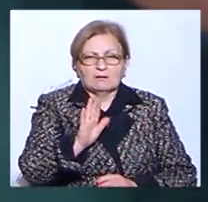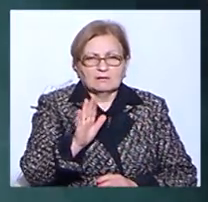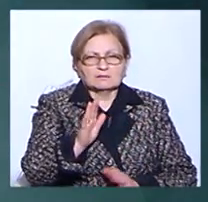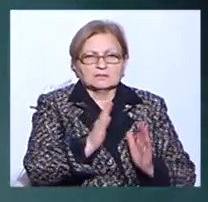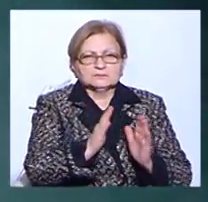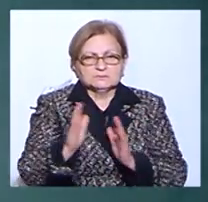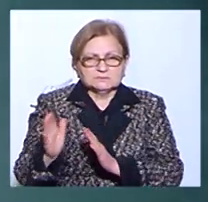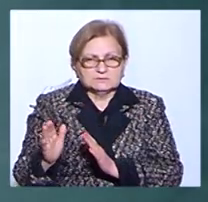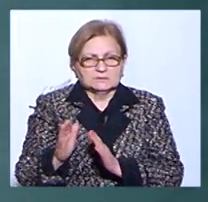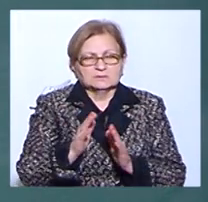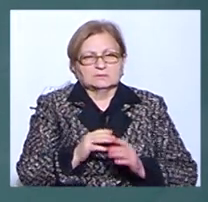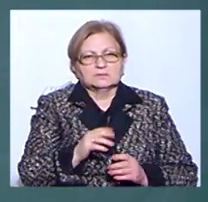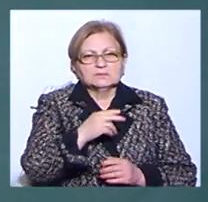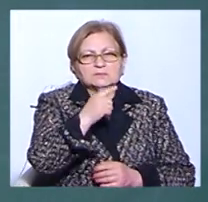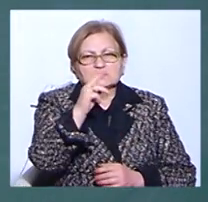წილადი.